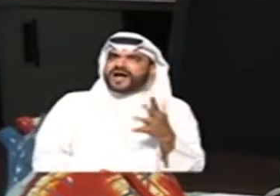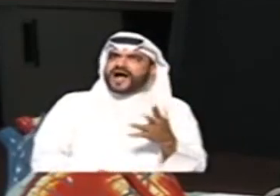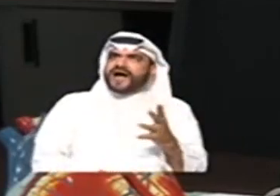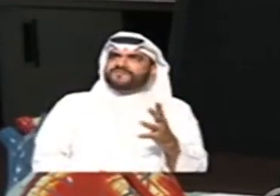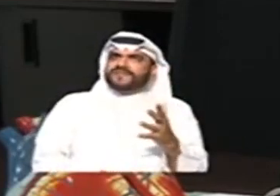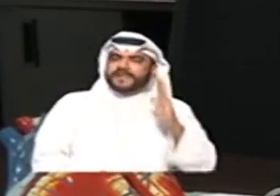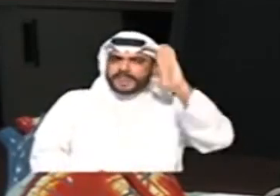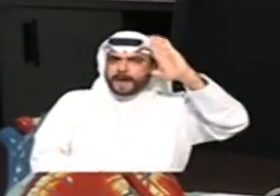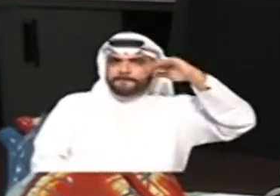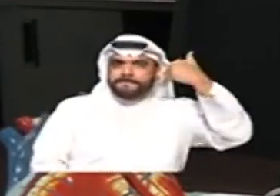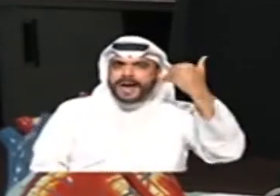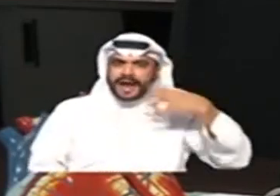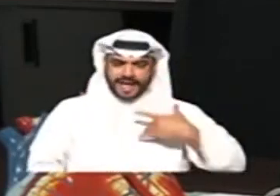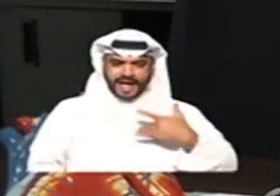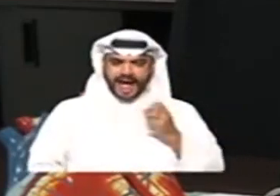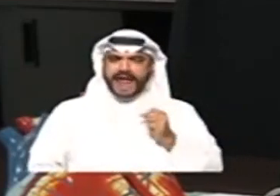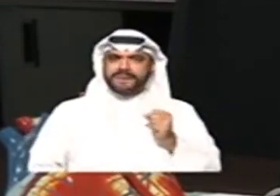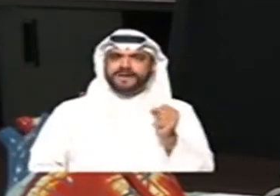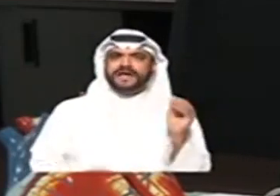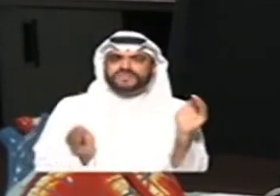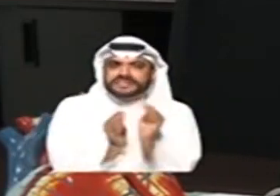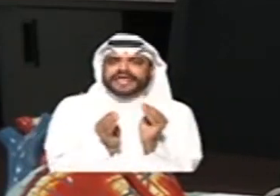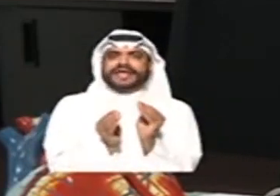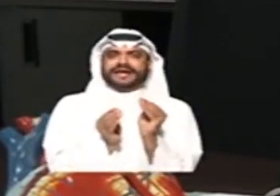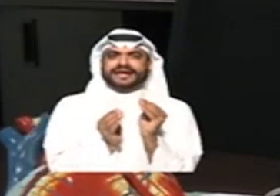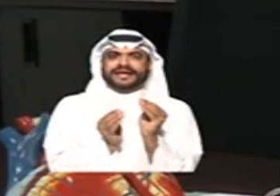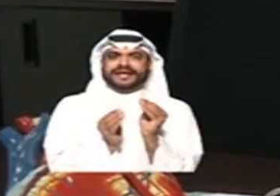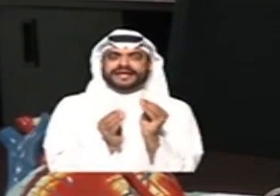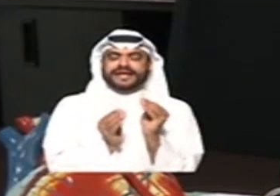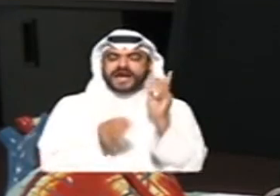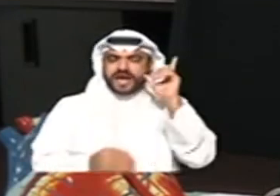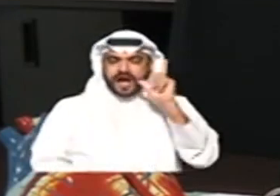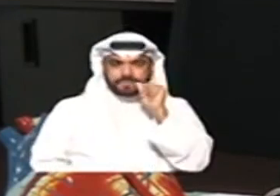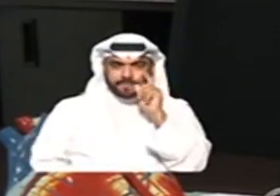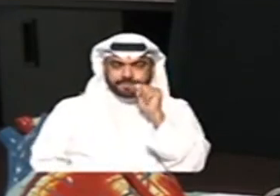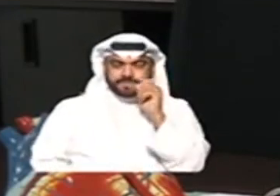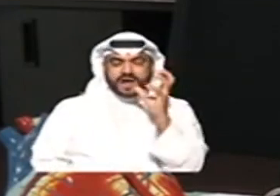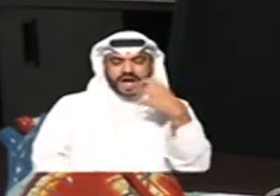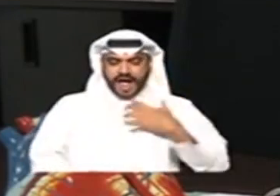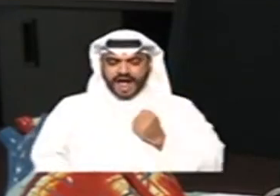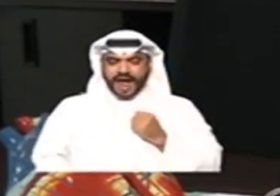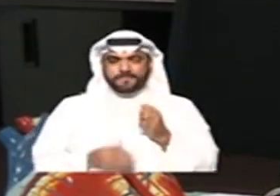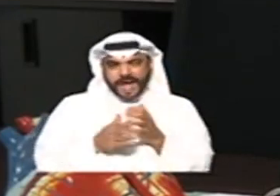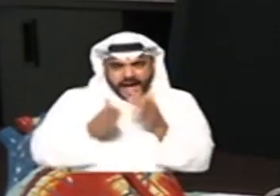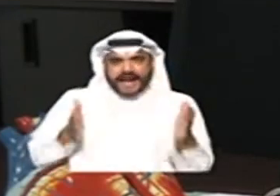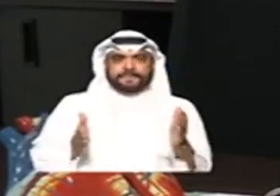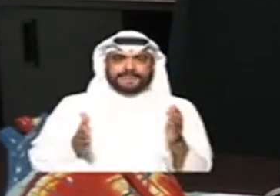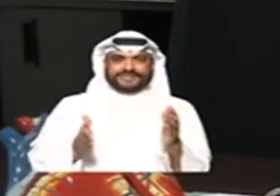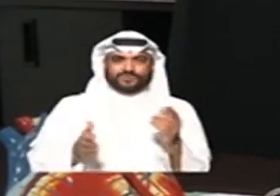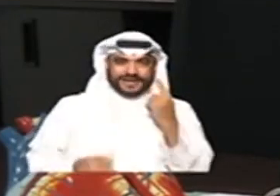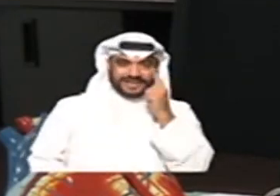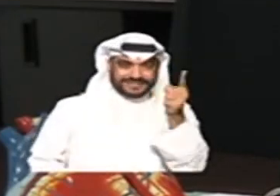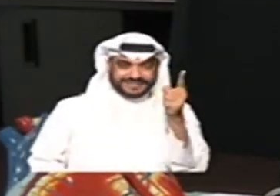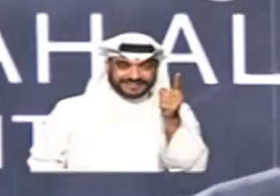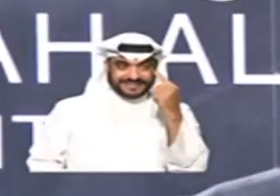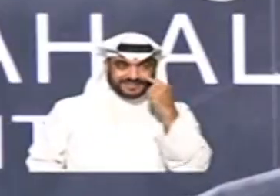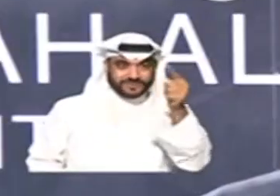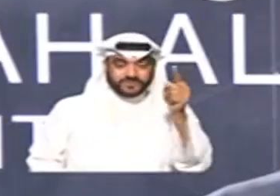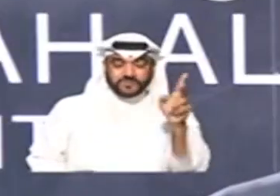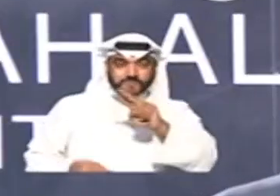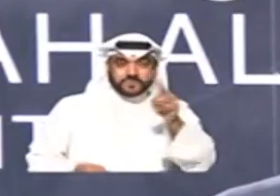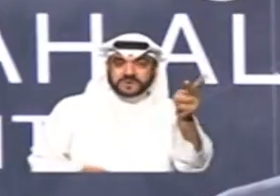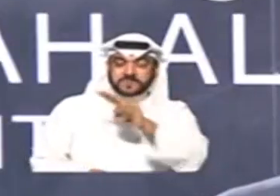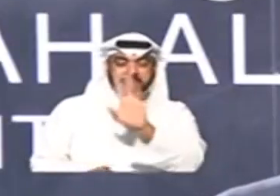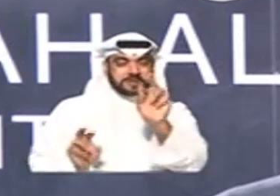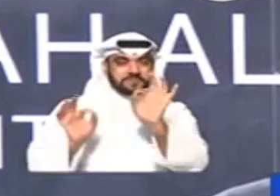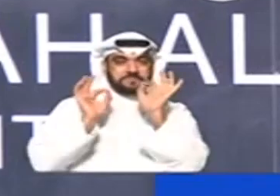دائما صغير بالنسبة للحجم، ولكن It seems انه القلبين كانوا مطابقين لحوالي 10% difference.